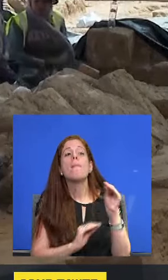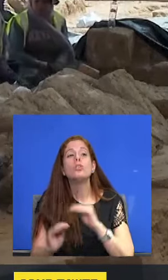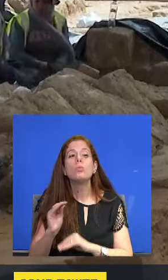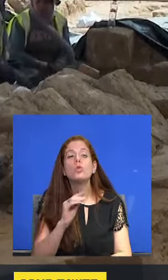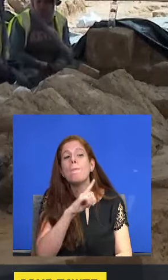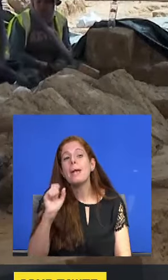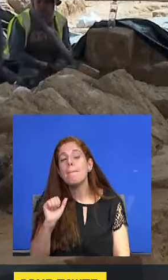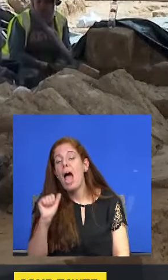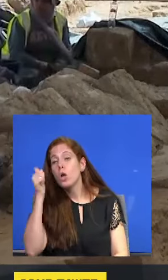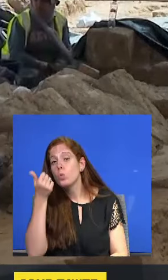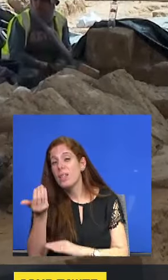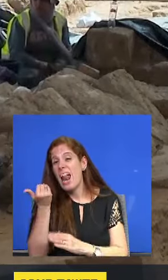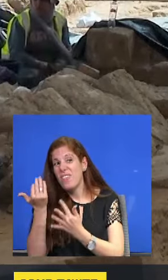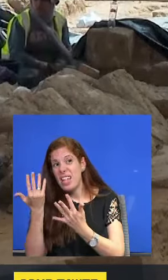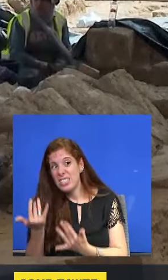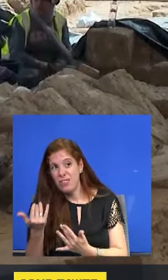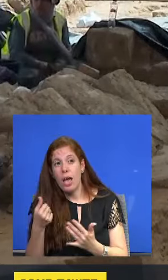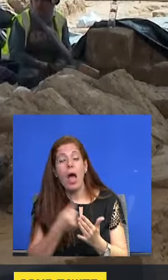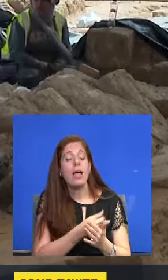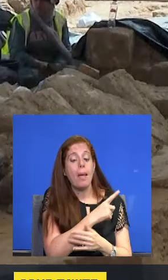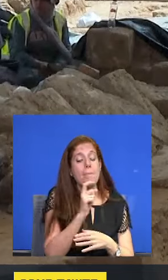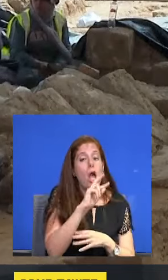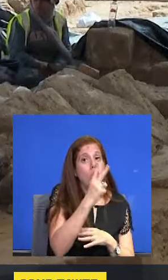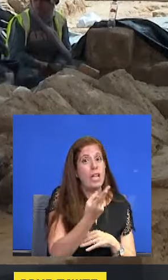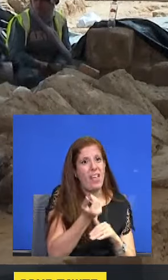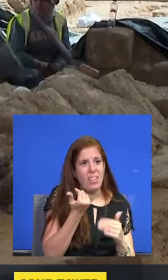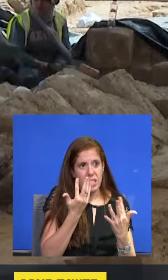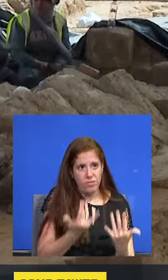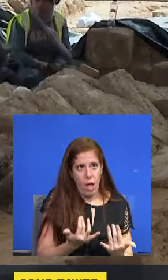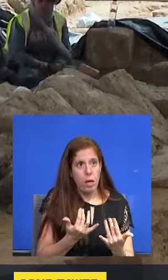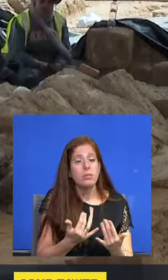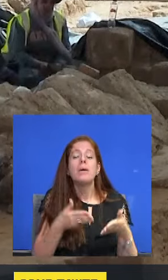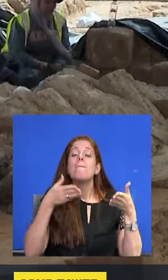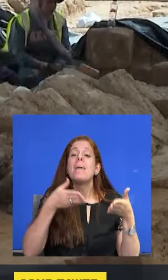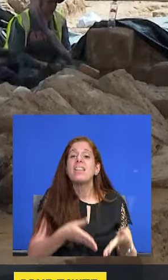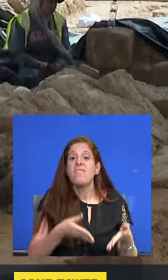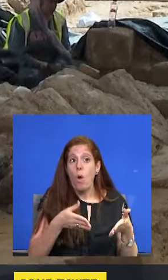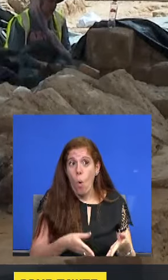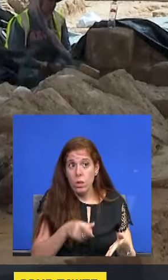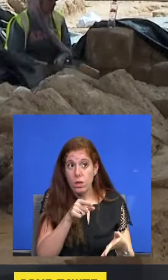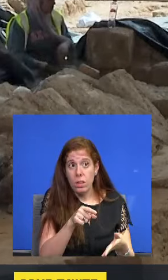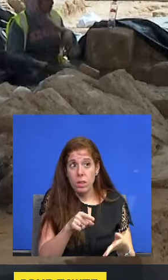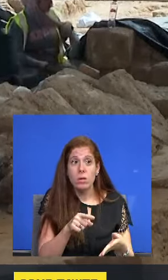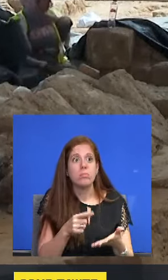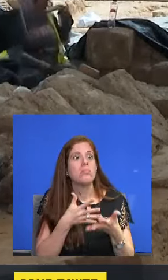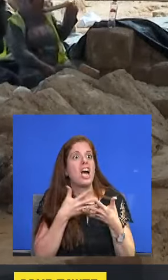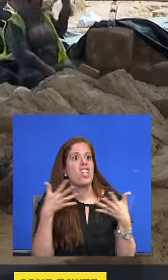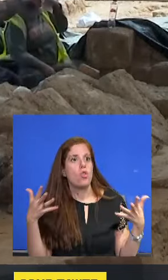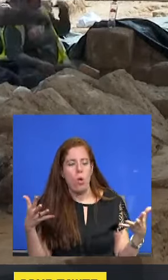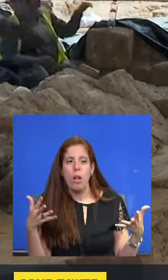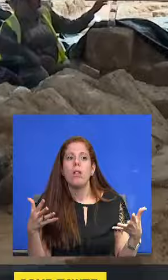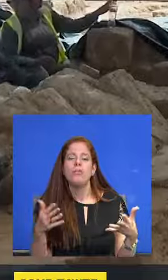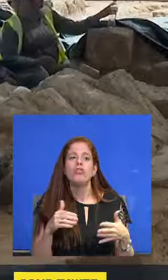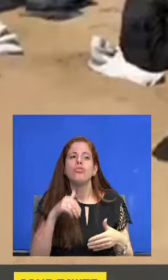siècle avant Jésus-Christ et le 2e siècle après Jésus-Christ. Il s'agit d'une nécropole, une très grande nécropole qui contient